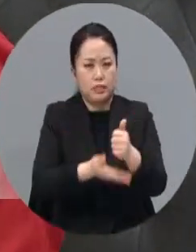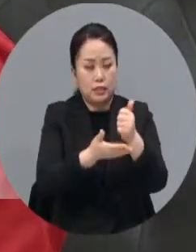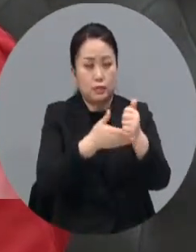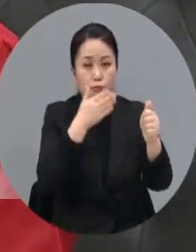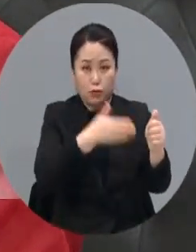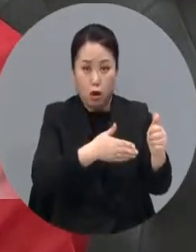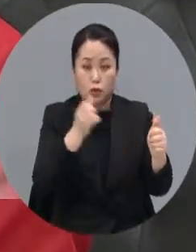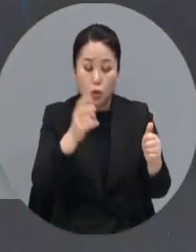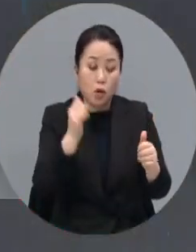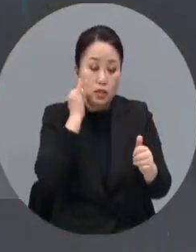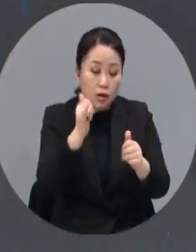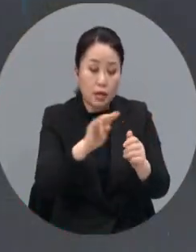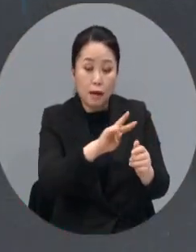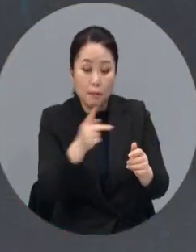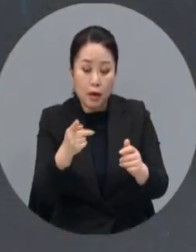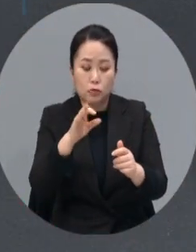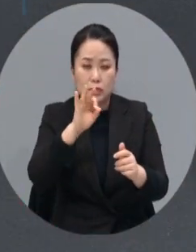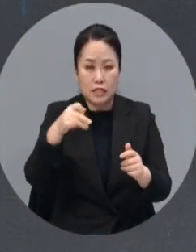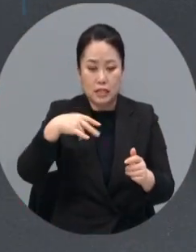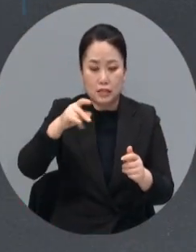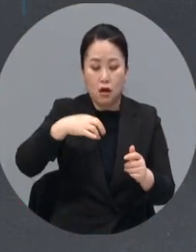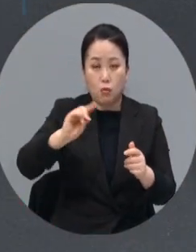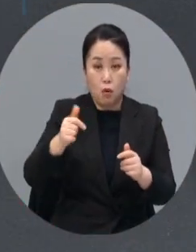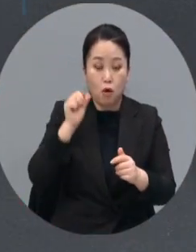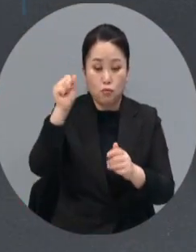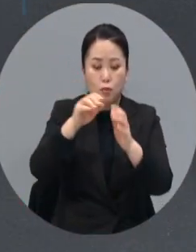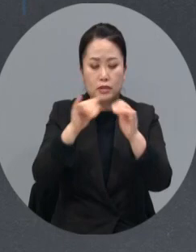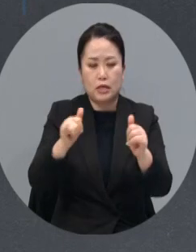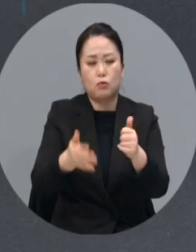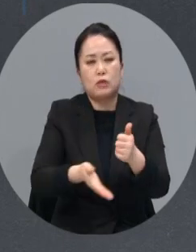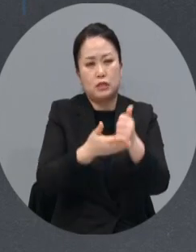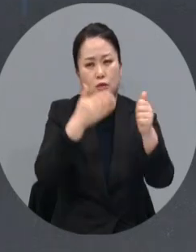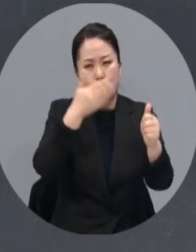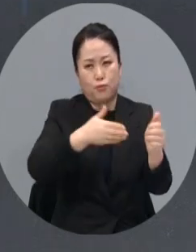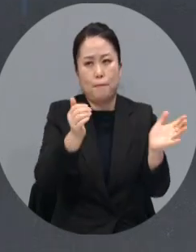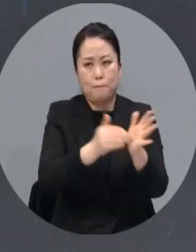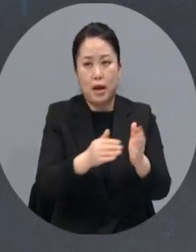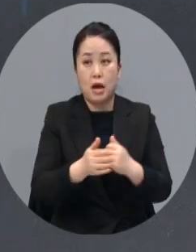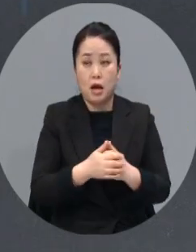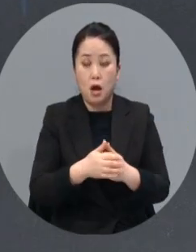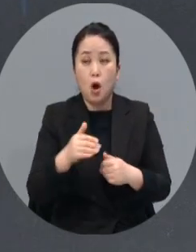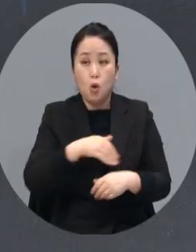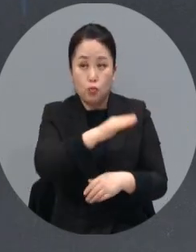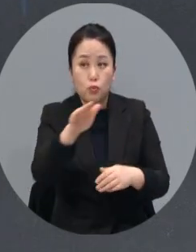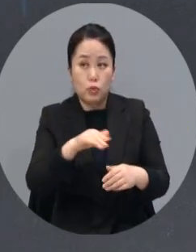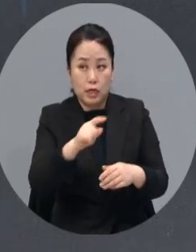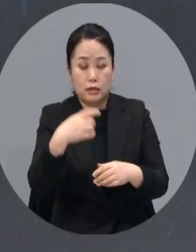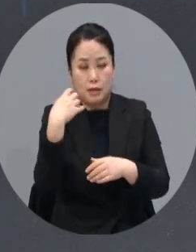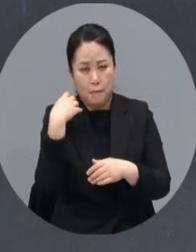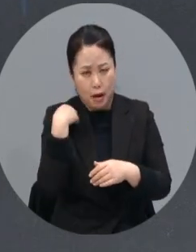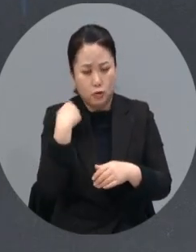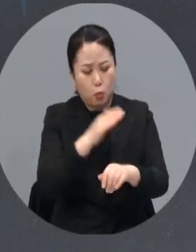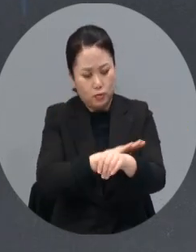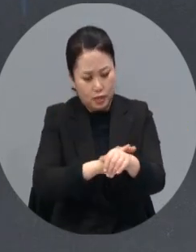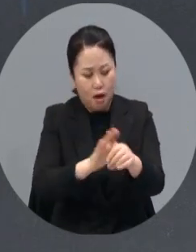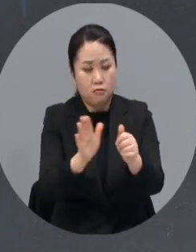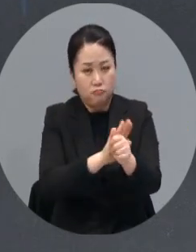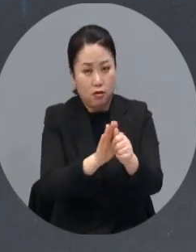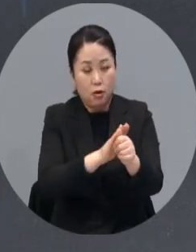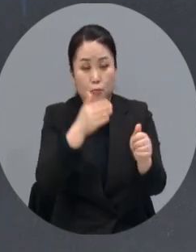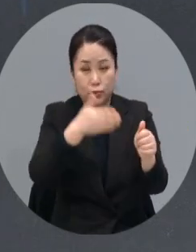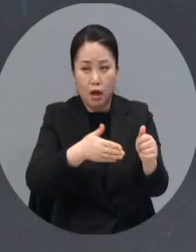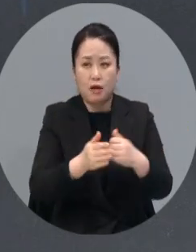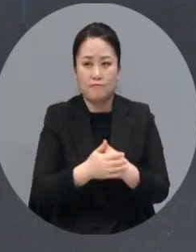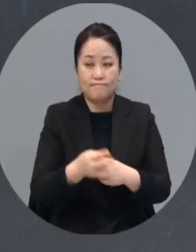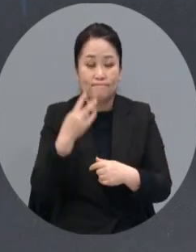이성건 후보도 지지를 호소했습니다. 우리 회장이 책임지고 분들은 단디 좀 챙겨주소이.